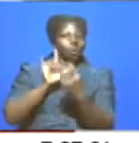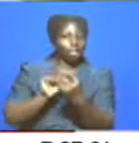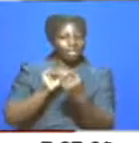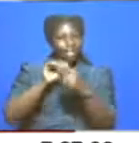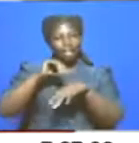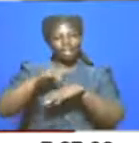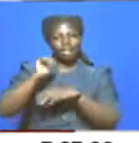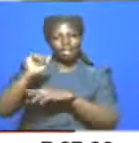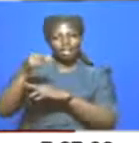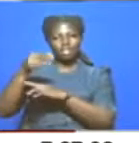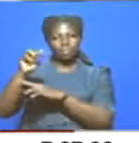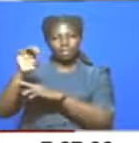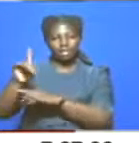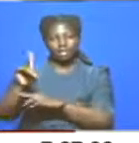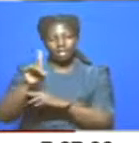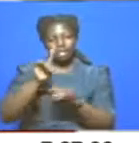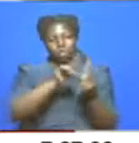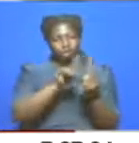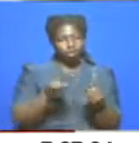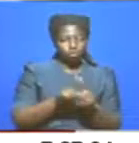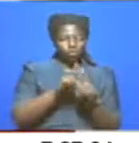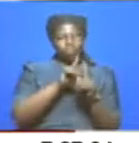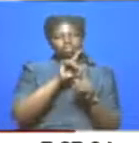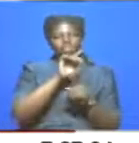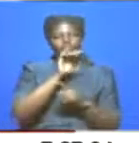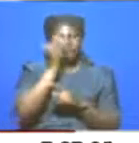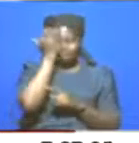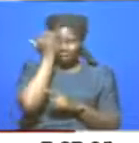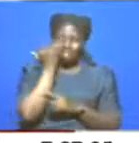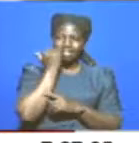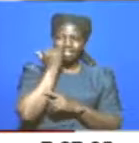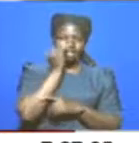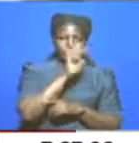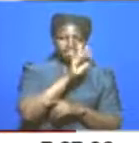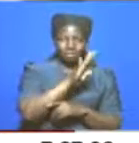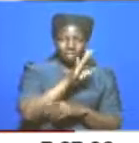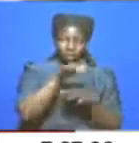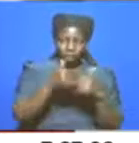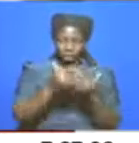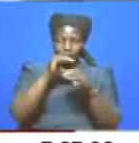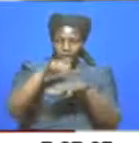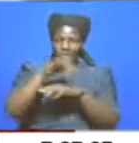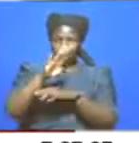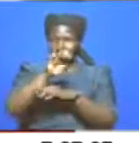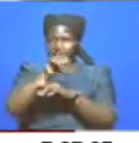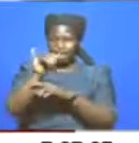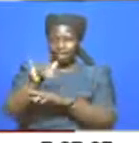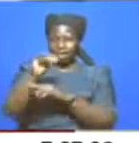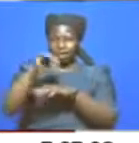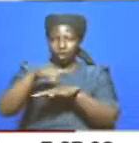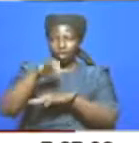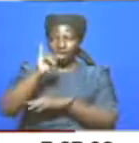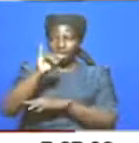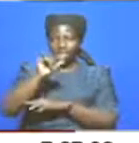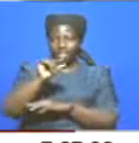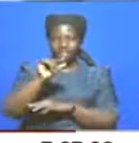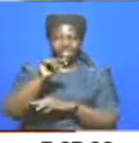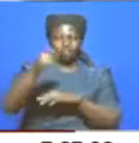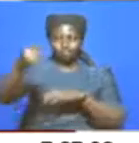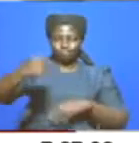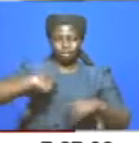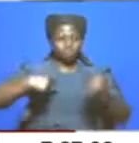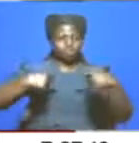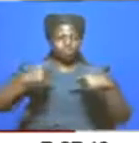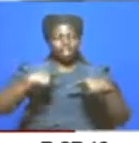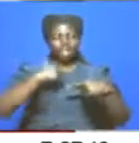vile @BeatriceGatonye. Beatrice Gatonye kwenye Facebook ama @BettyGatonye kwenye Instagram. Nitumie ujumbe hapo, niambie rangi ambayo